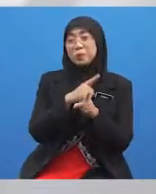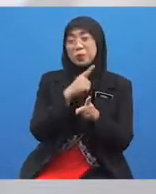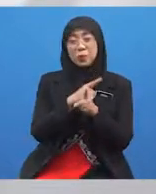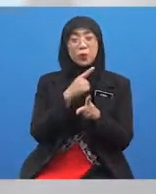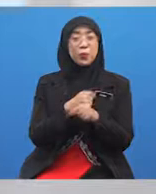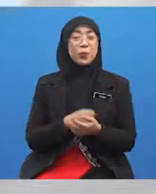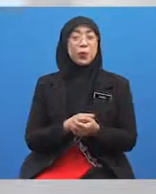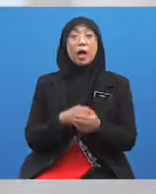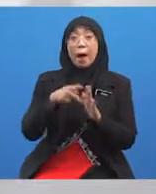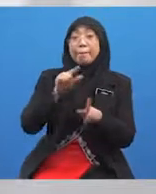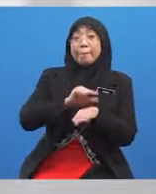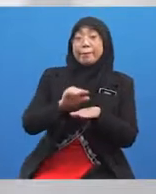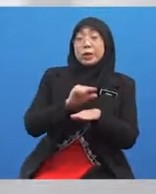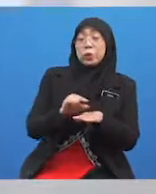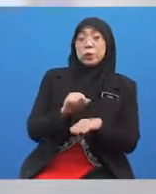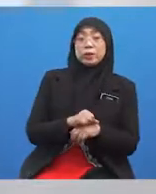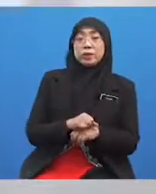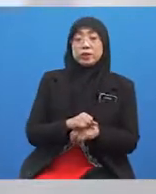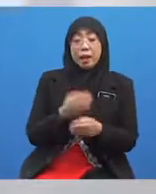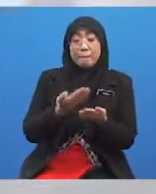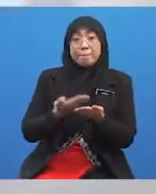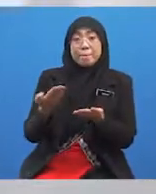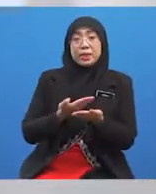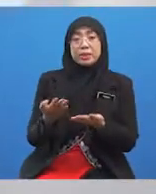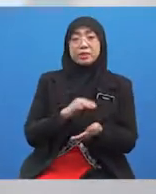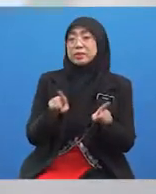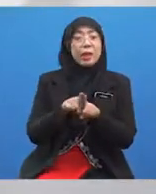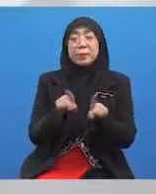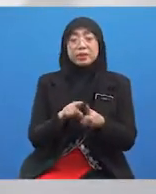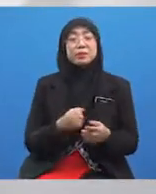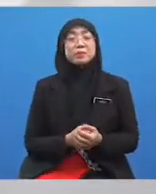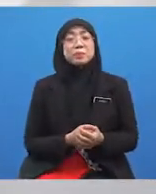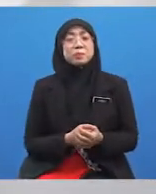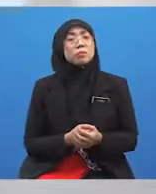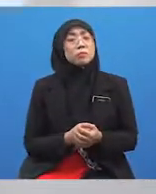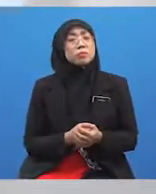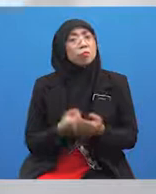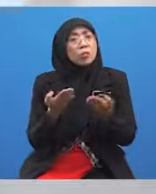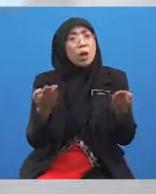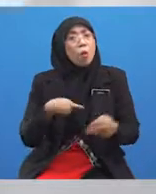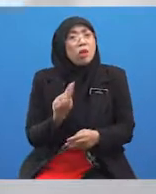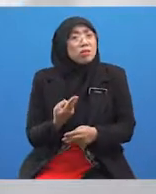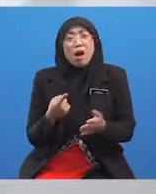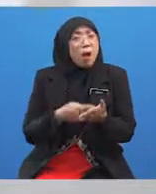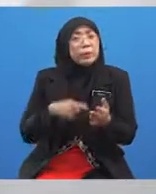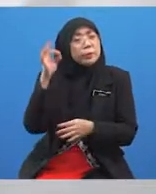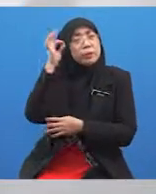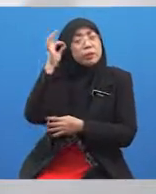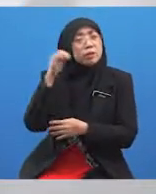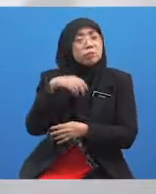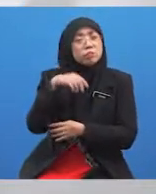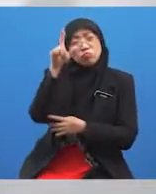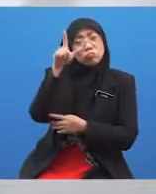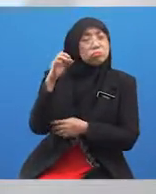adalah pengguna, pembeli sama seperti kita semua. Pada pendapat pelajar, apakah yang difikirkan oleh lelaki